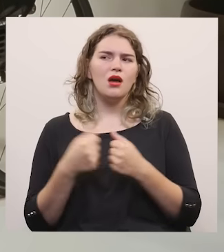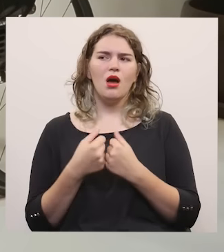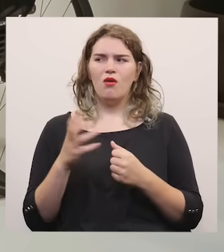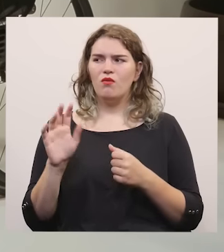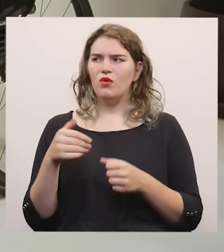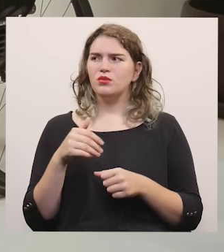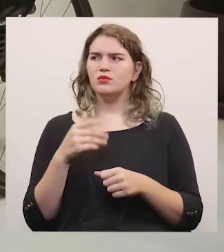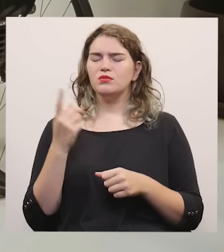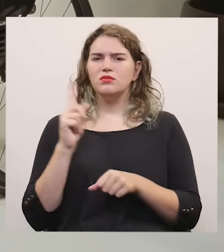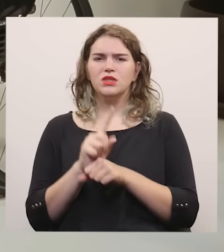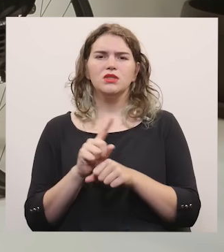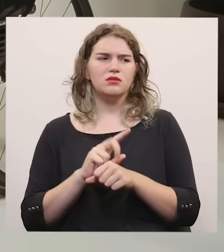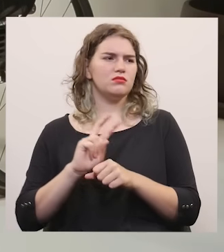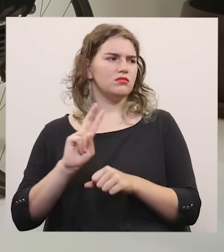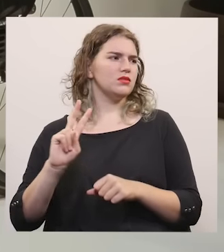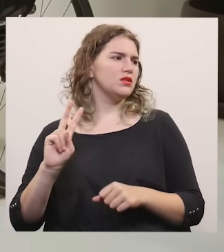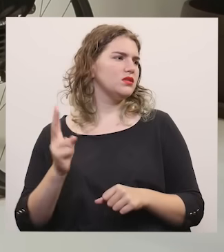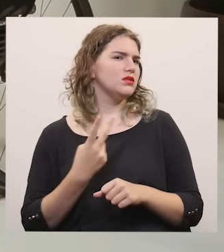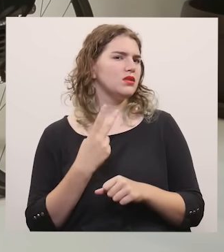de întoarcere de